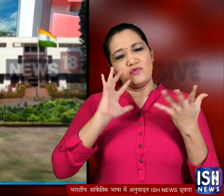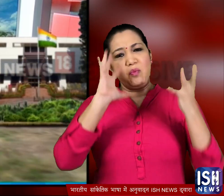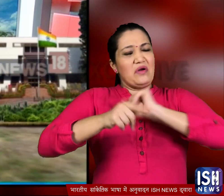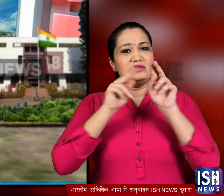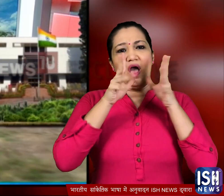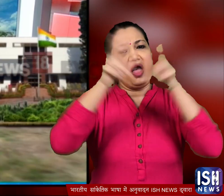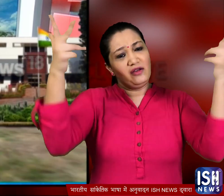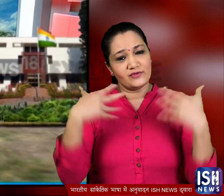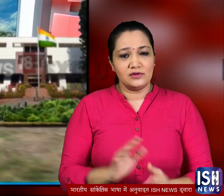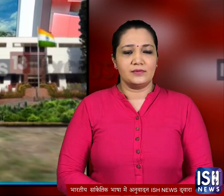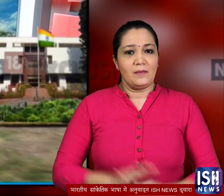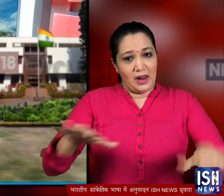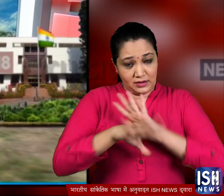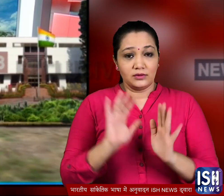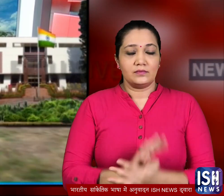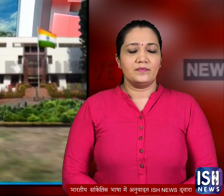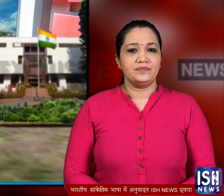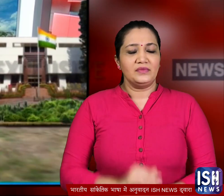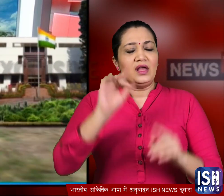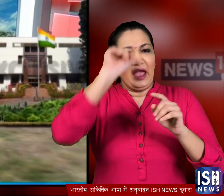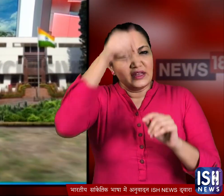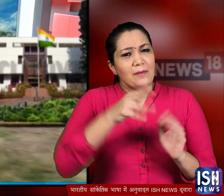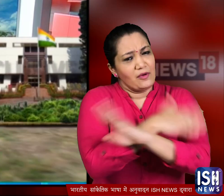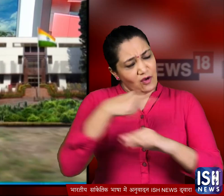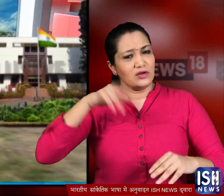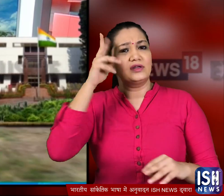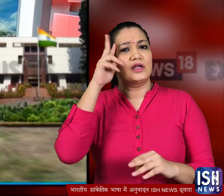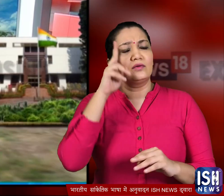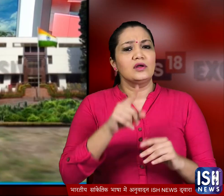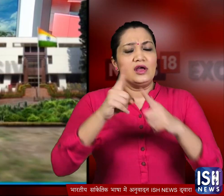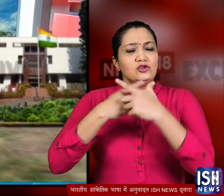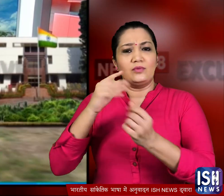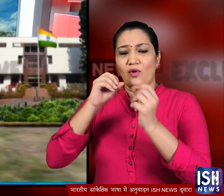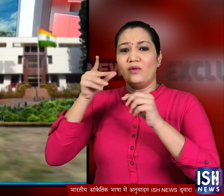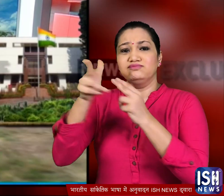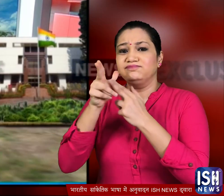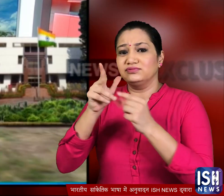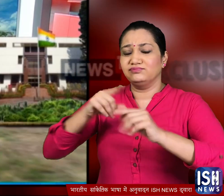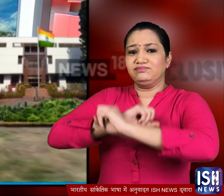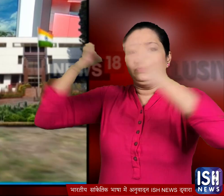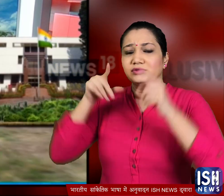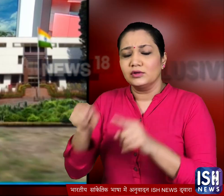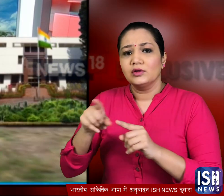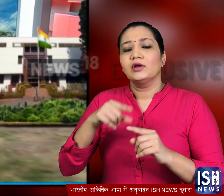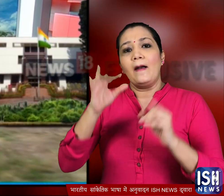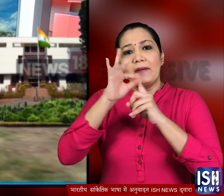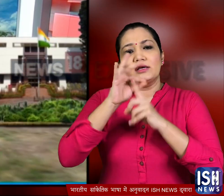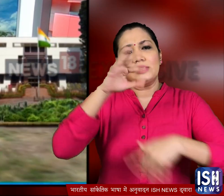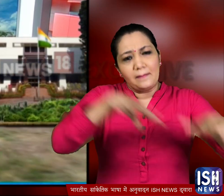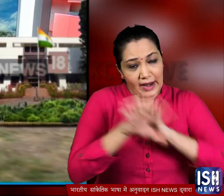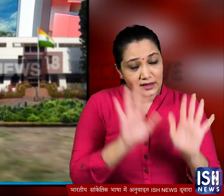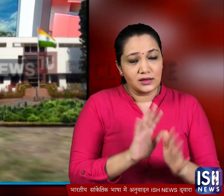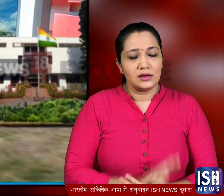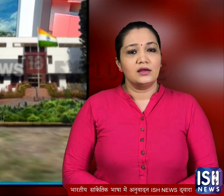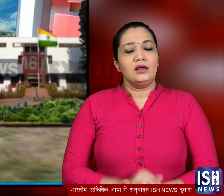को अंतर्राष्ट्रीय स्तर पर उठाने की तैयारी कर रहा है। भारत को पहले से ही शक है कि जम्मू एयरफोर्स स्टेशन पर हमला